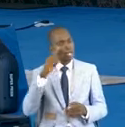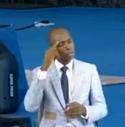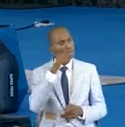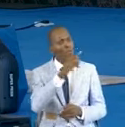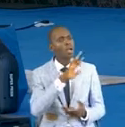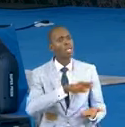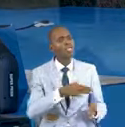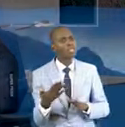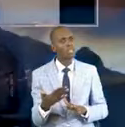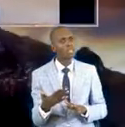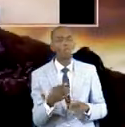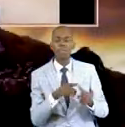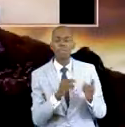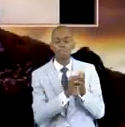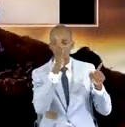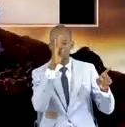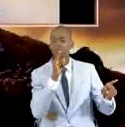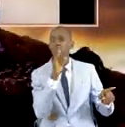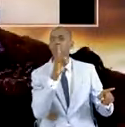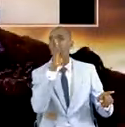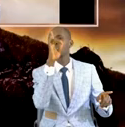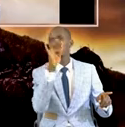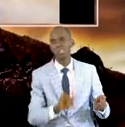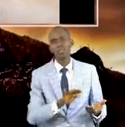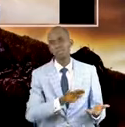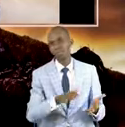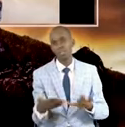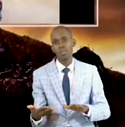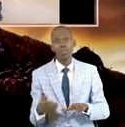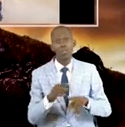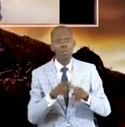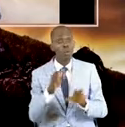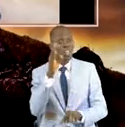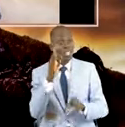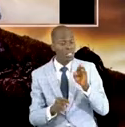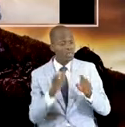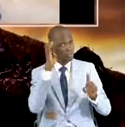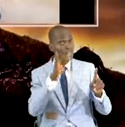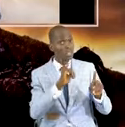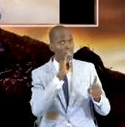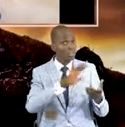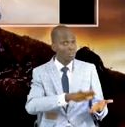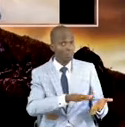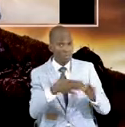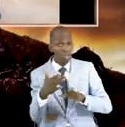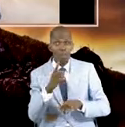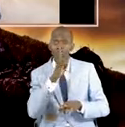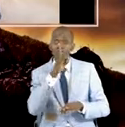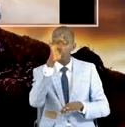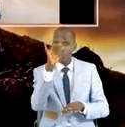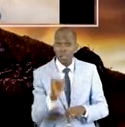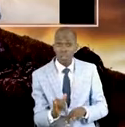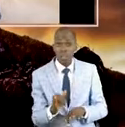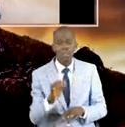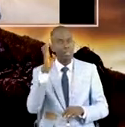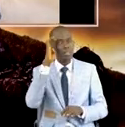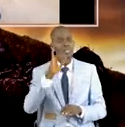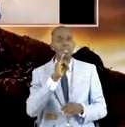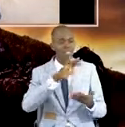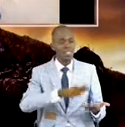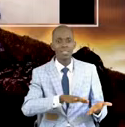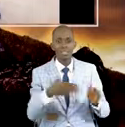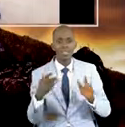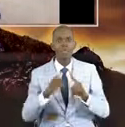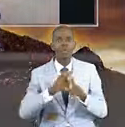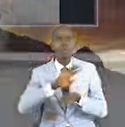gị n'ezie. Ma mgbe ọ nwụrụ n'ezie, ihe ọ nwụwo nye ihe niile gbara ya gburugburu.